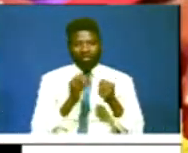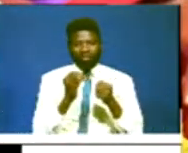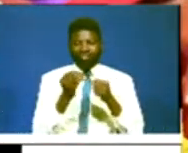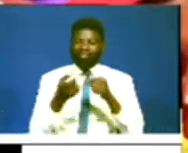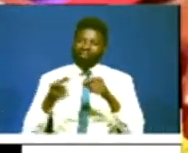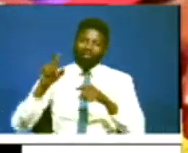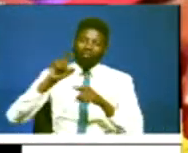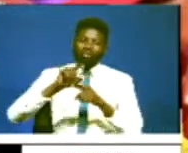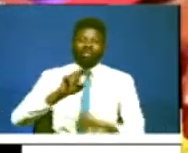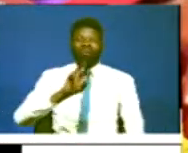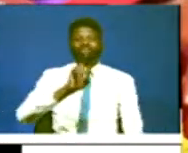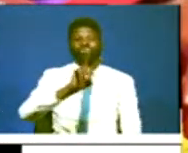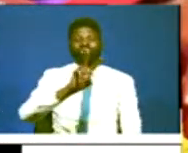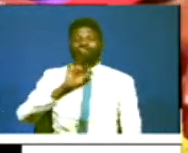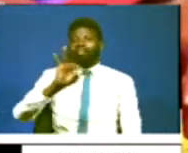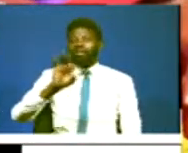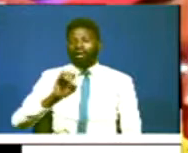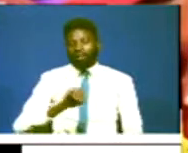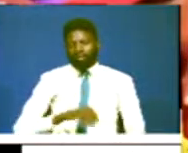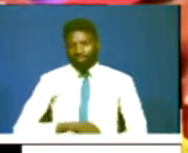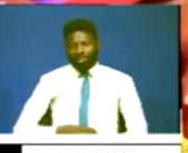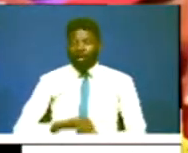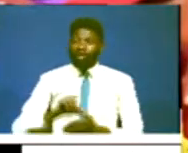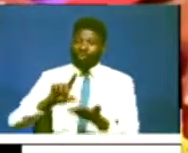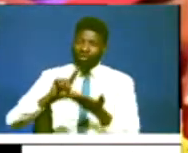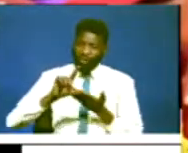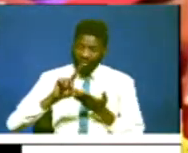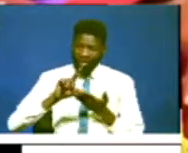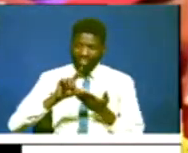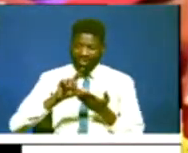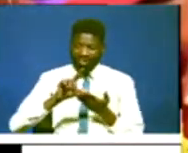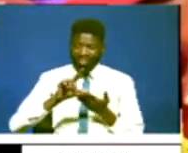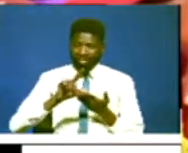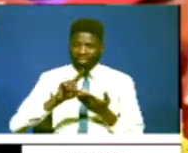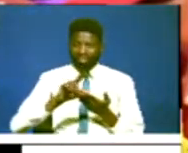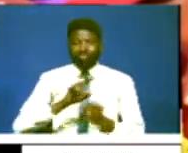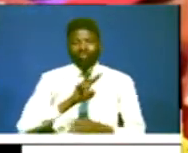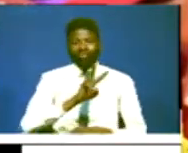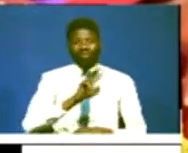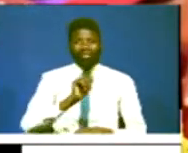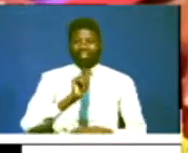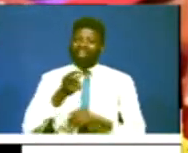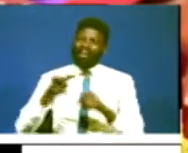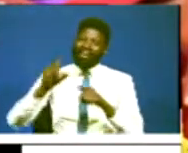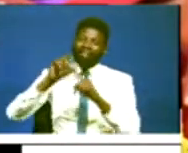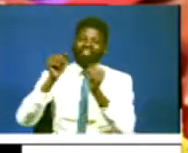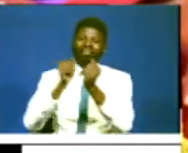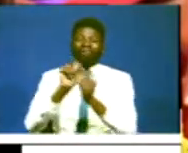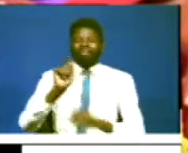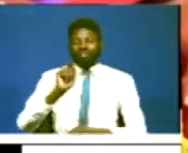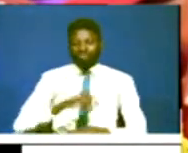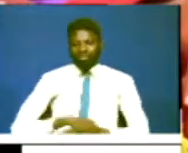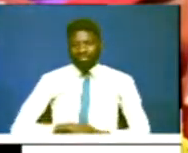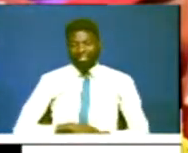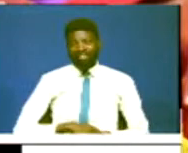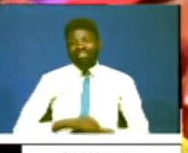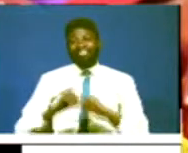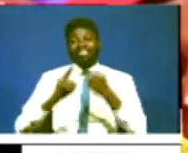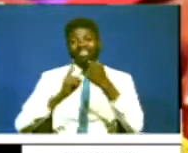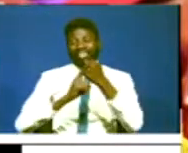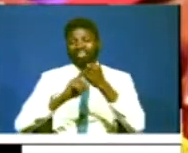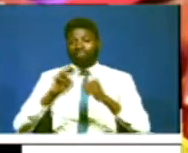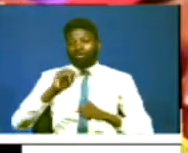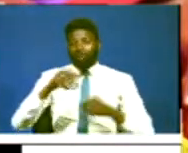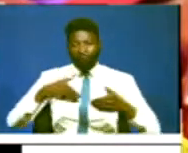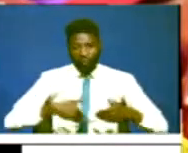Deni ikatoka 2 trillion mpaka 10 trillion. Vijana milioni 6 hawana kazi. Watu CRB